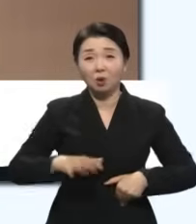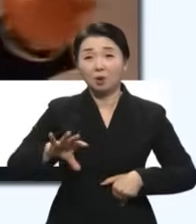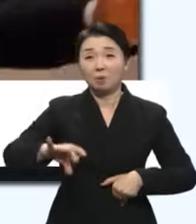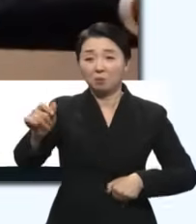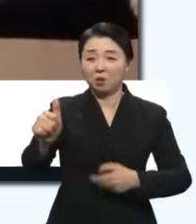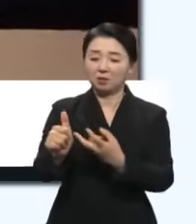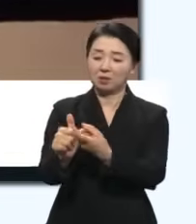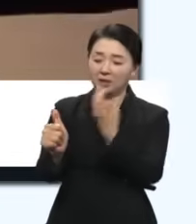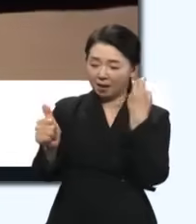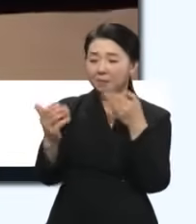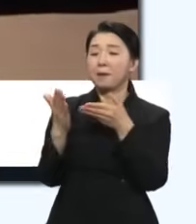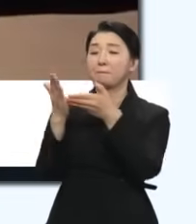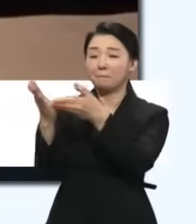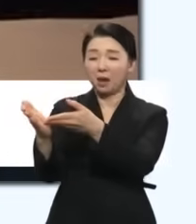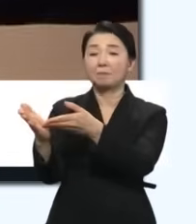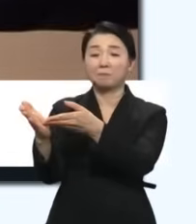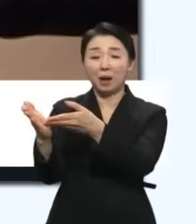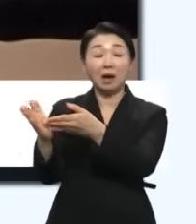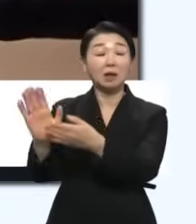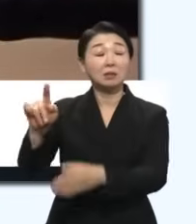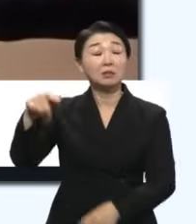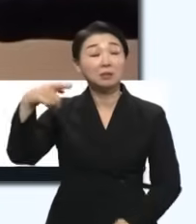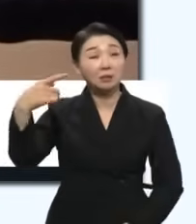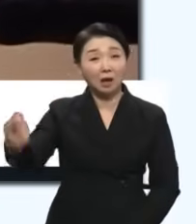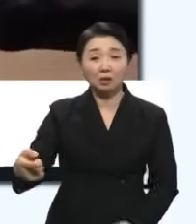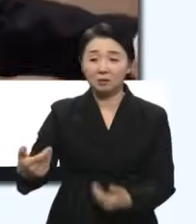그리고 나서 반윤